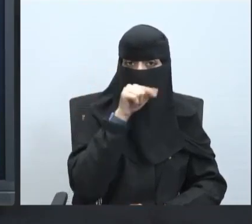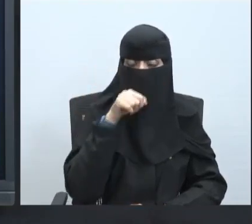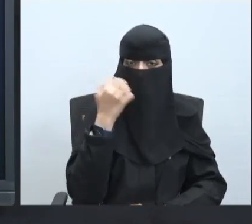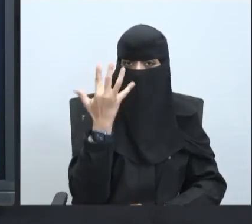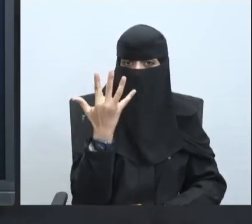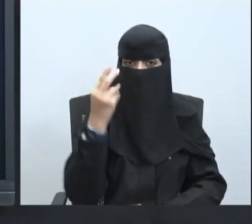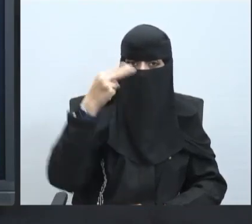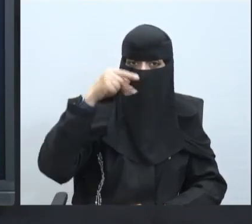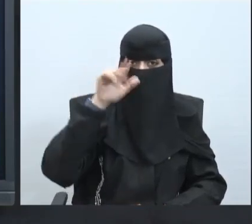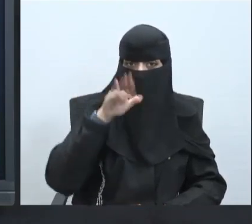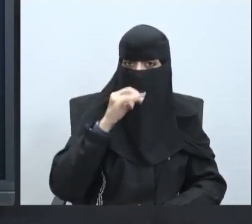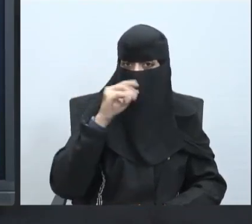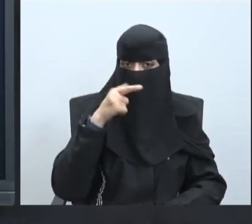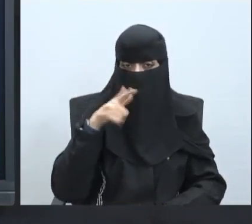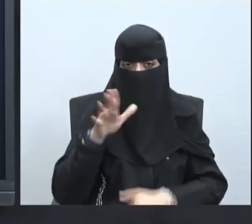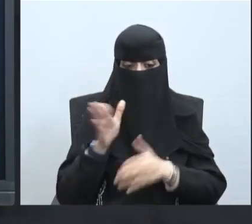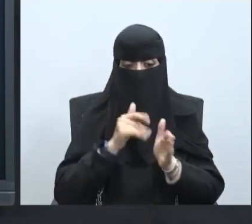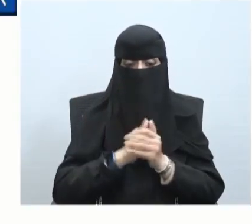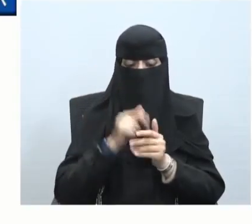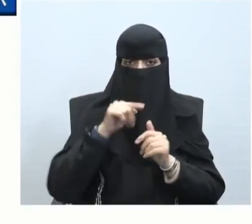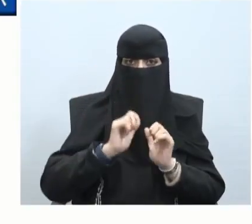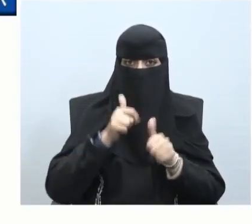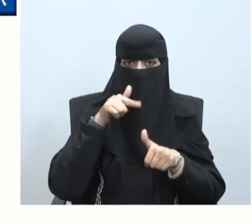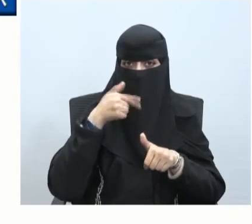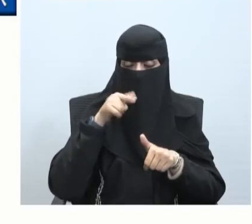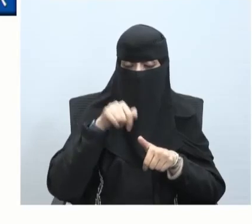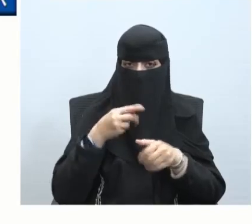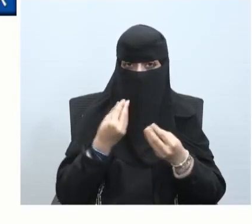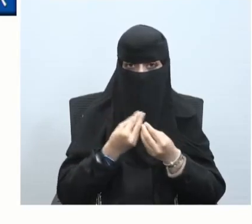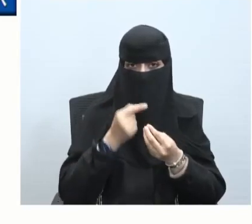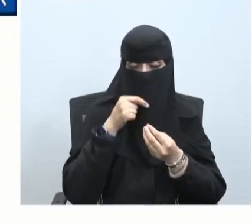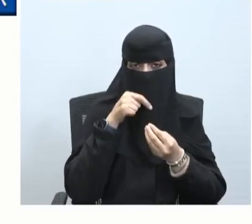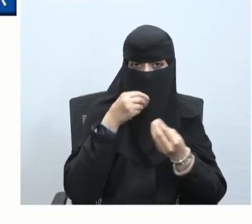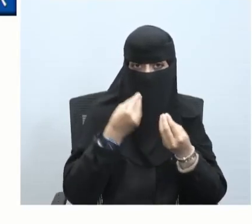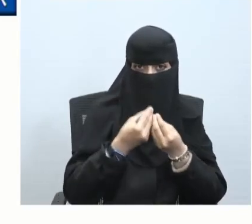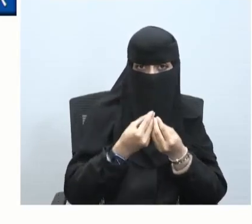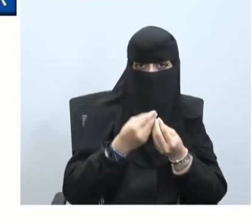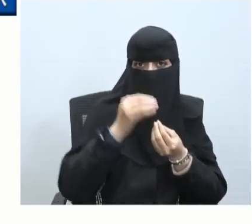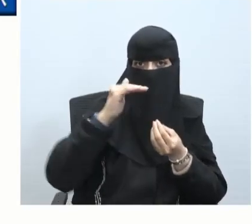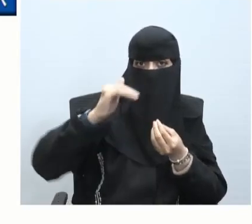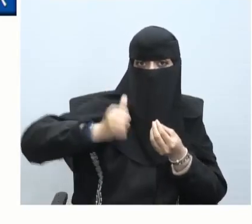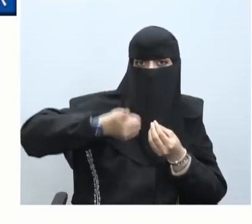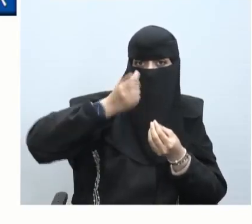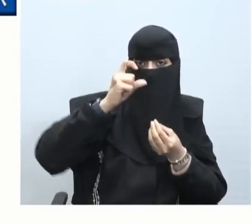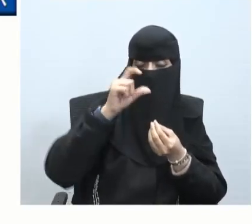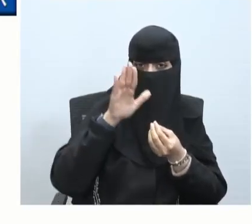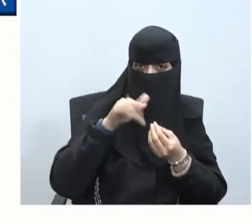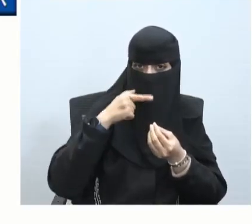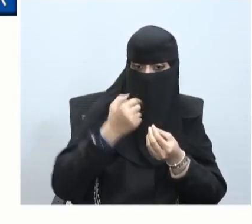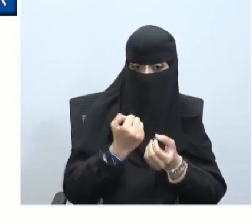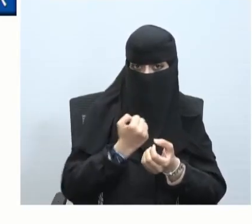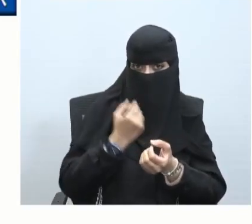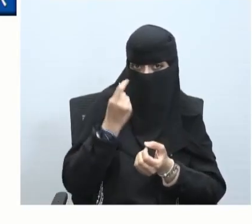اوراق 25 ريالا اذا نستطيع ان نقول ان اجابتنا ابنائي بناتي على هذا السؤال ما فئه